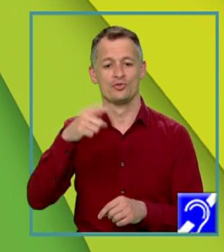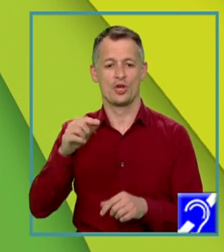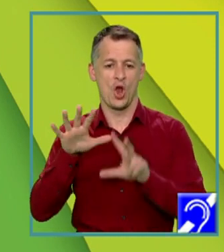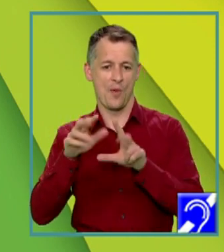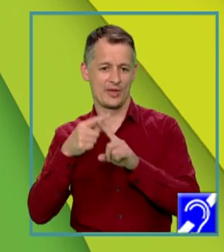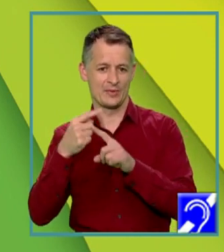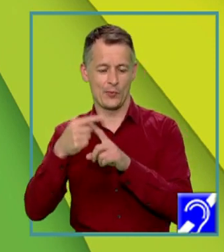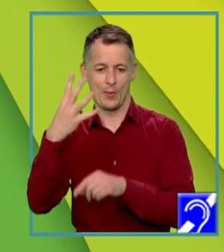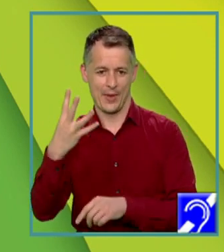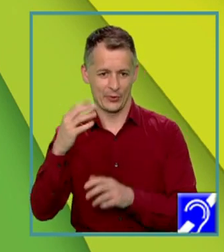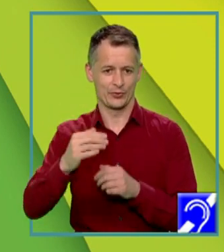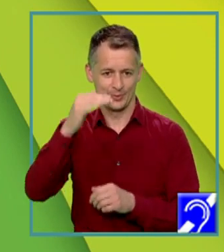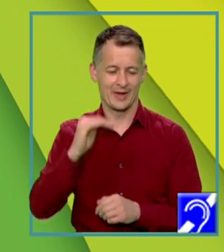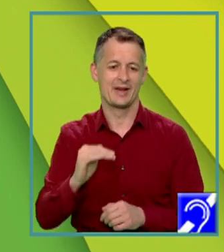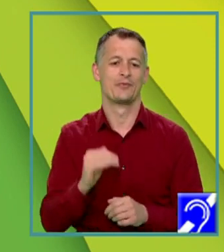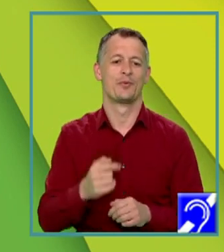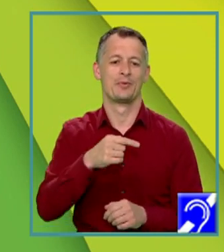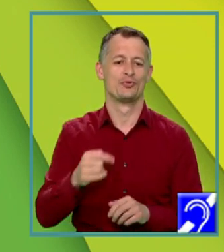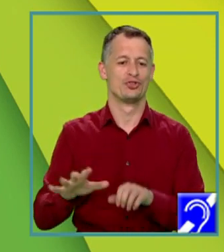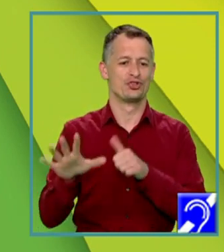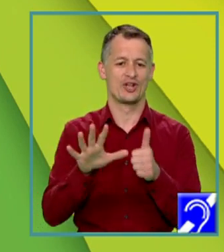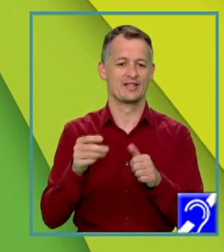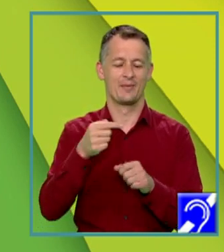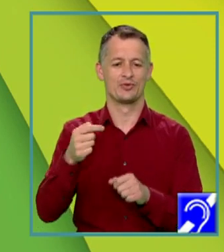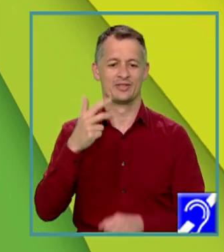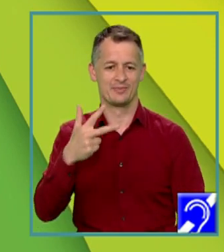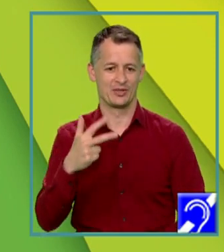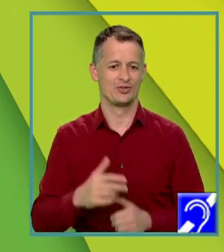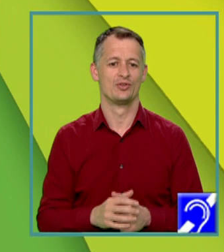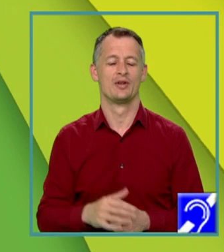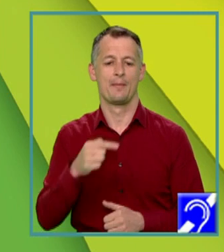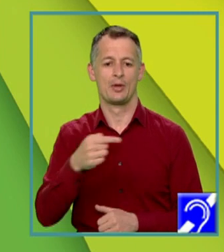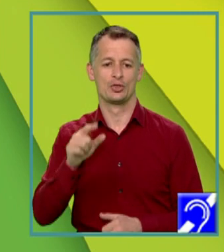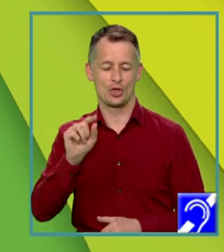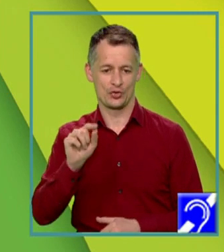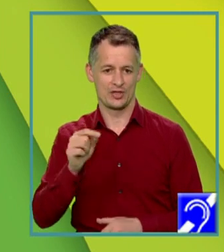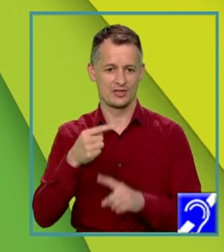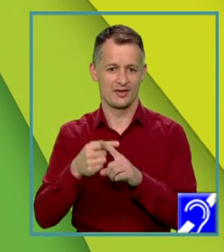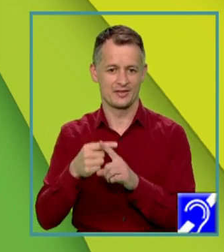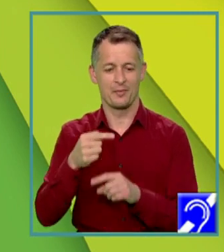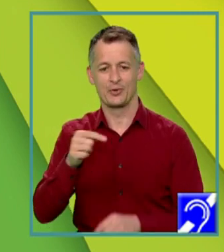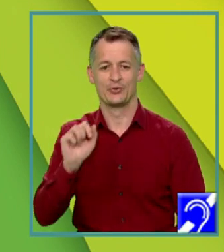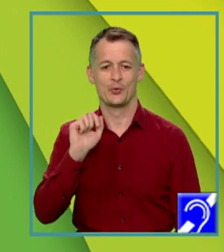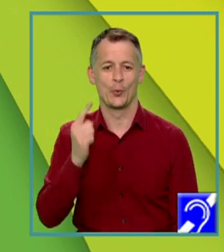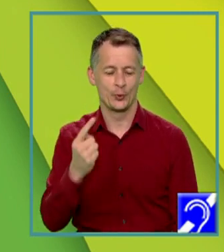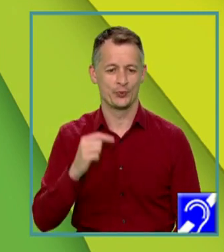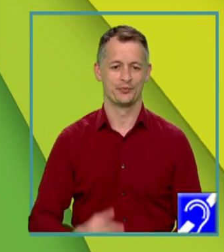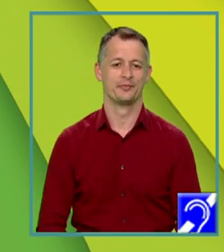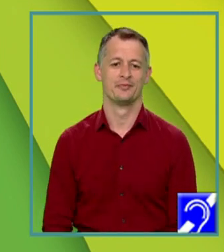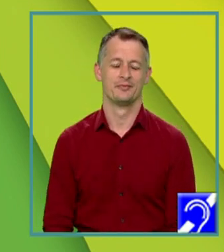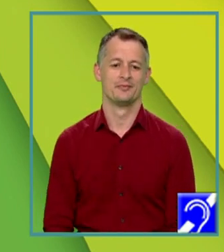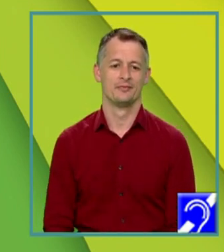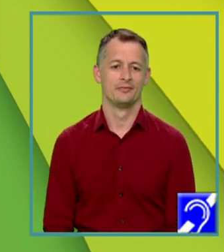8 x plus 4 și pe linia doar mentele minus 6 x minus 3 și minus